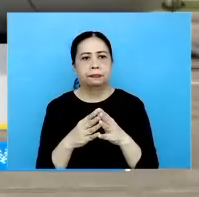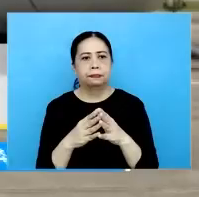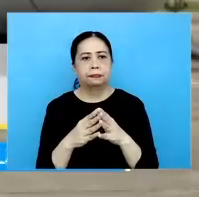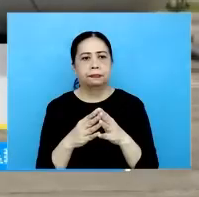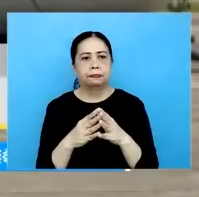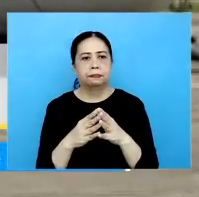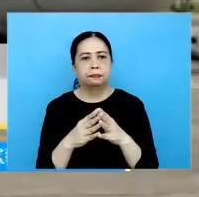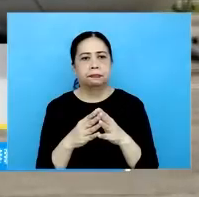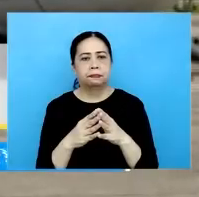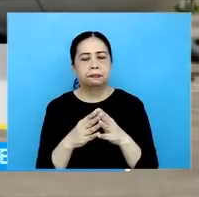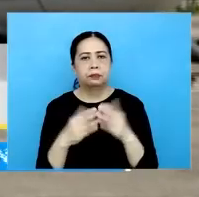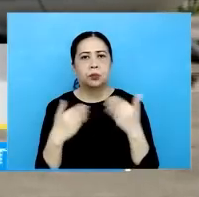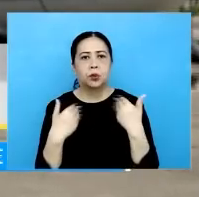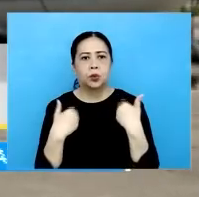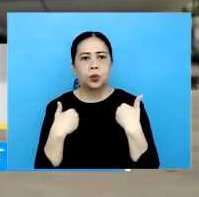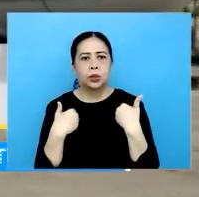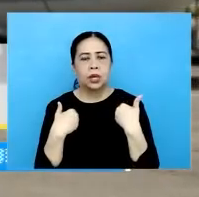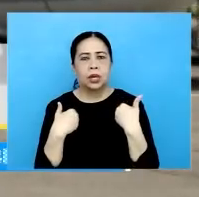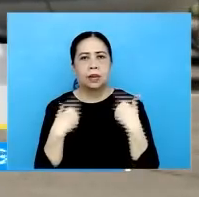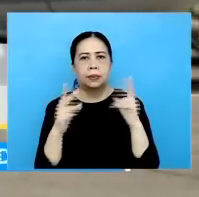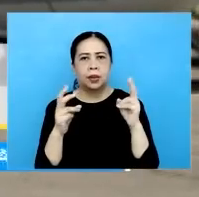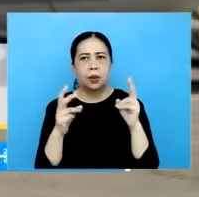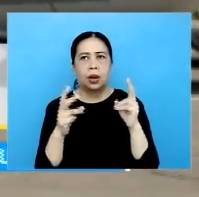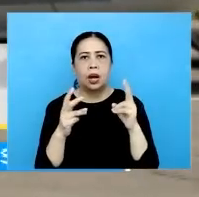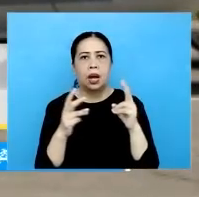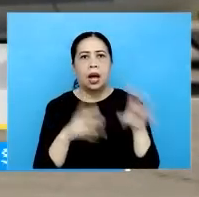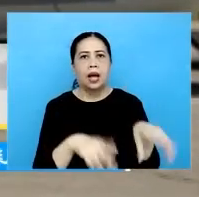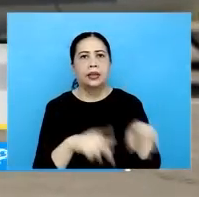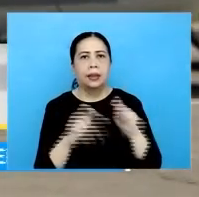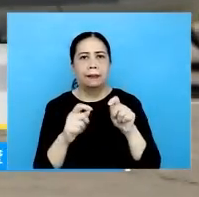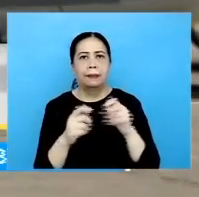meron po kaming adapt a neighbor